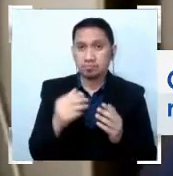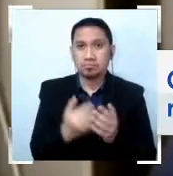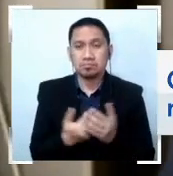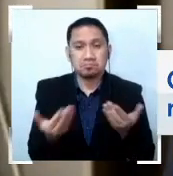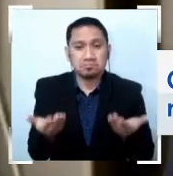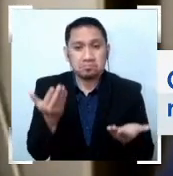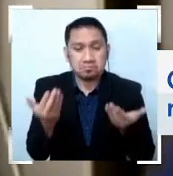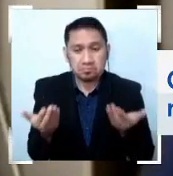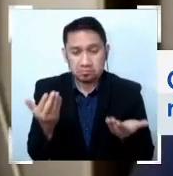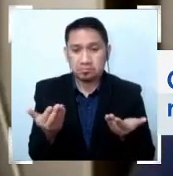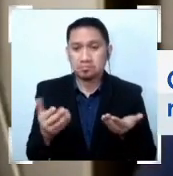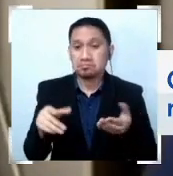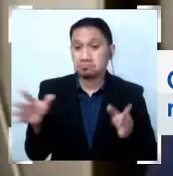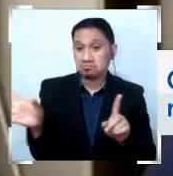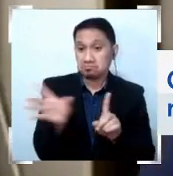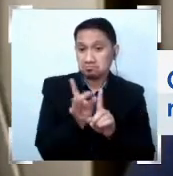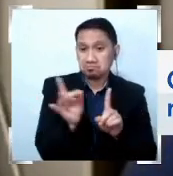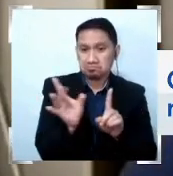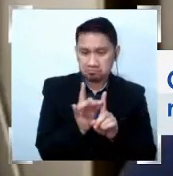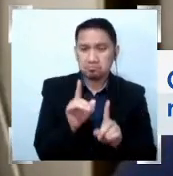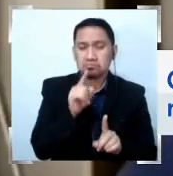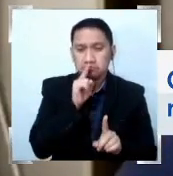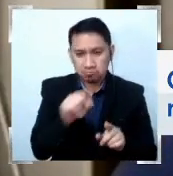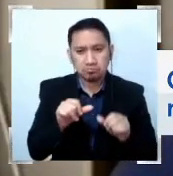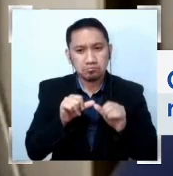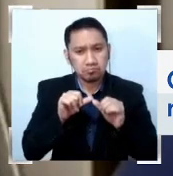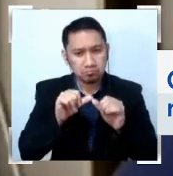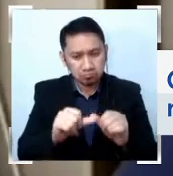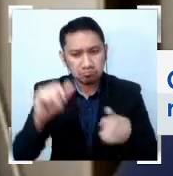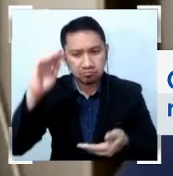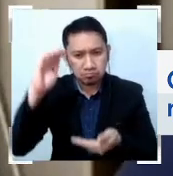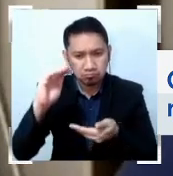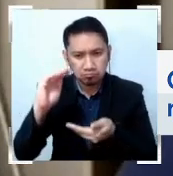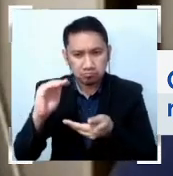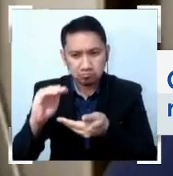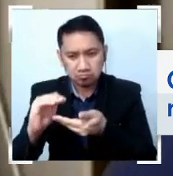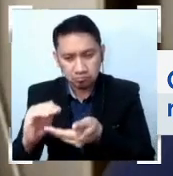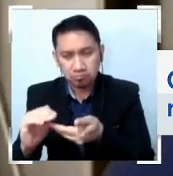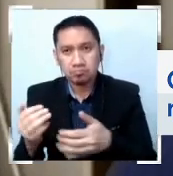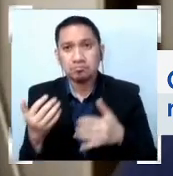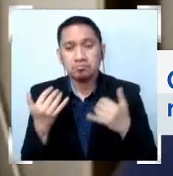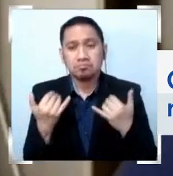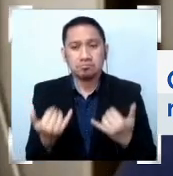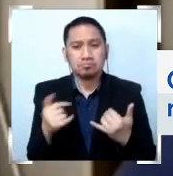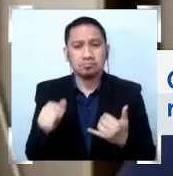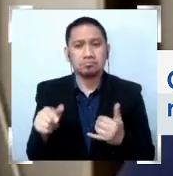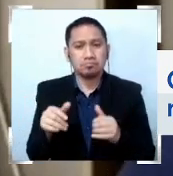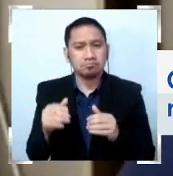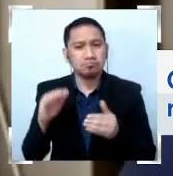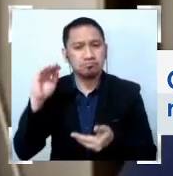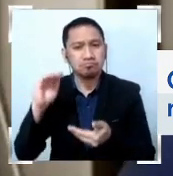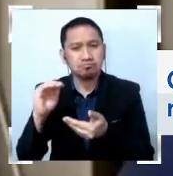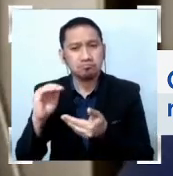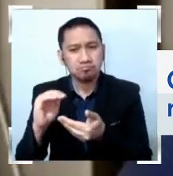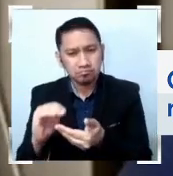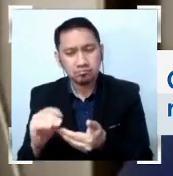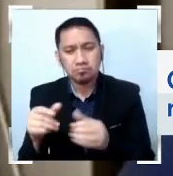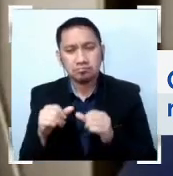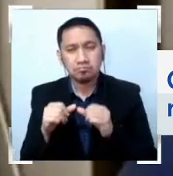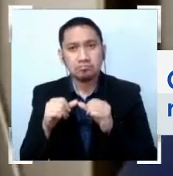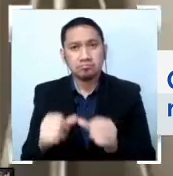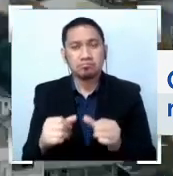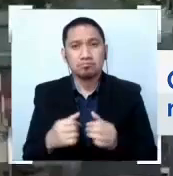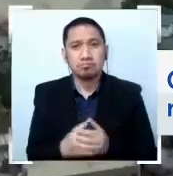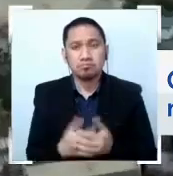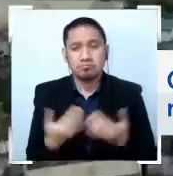decrease further. We think it's going to be the latter. Why would cases decrease further? Because of the or continued